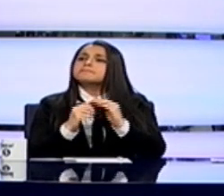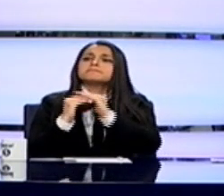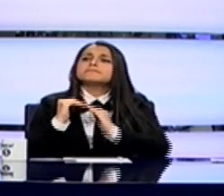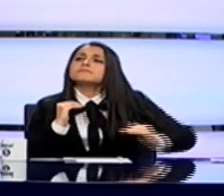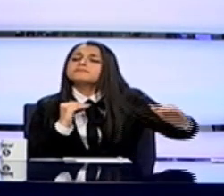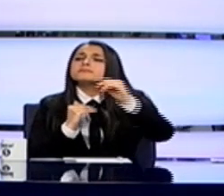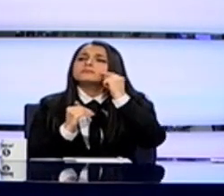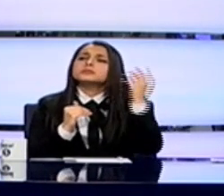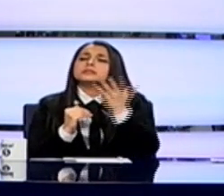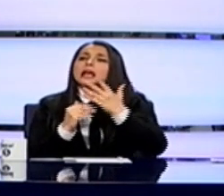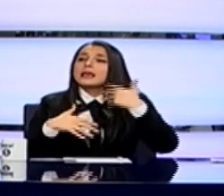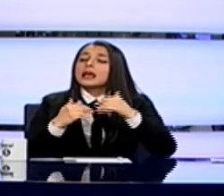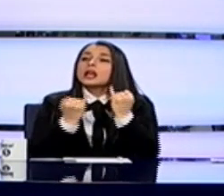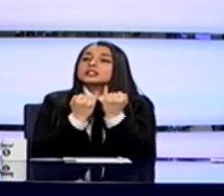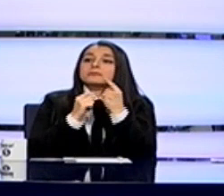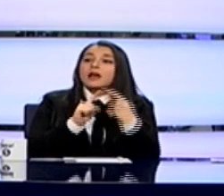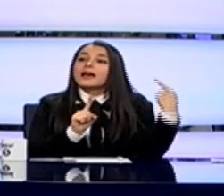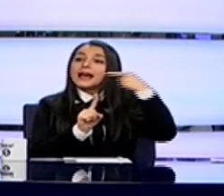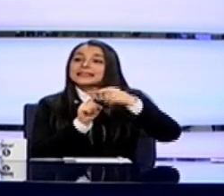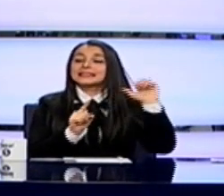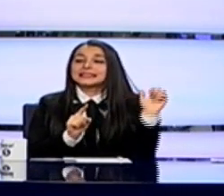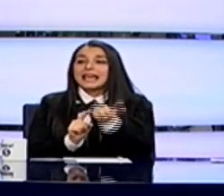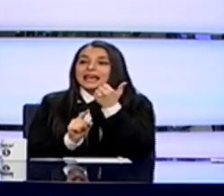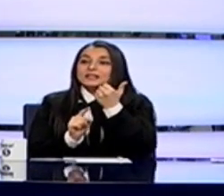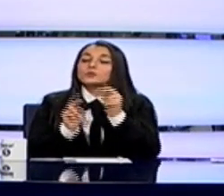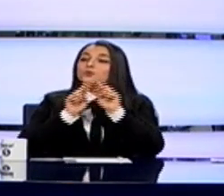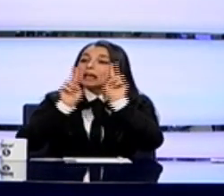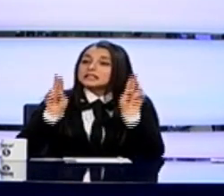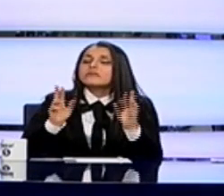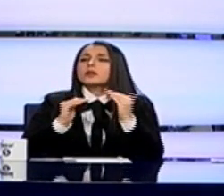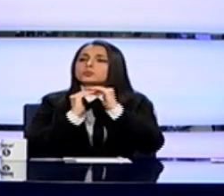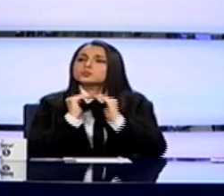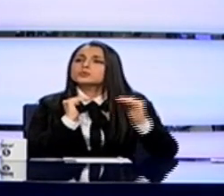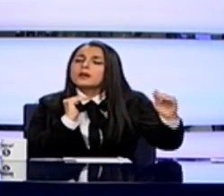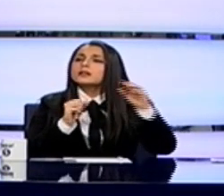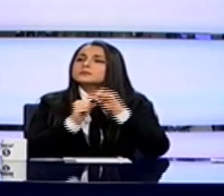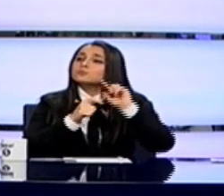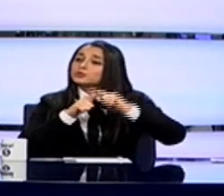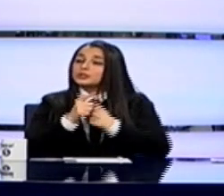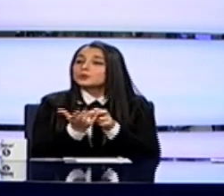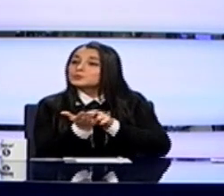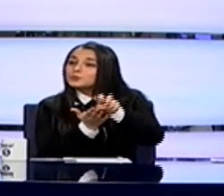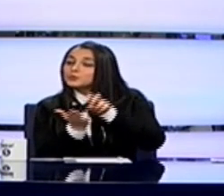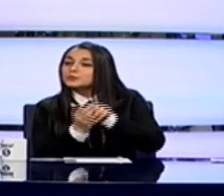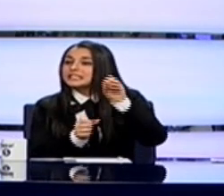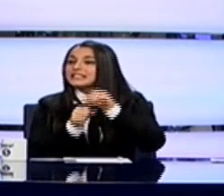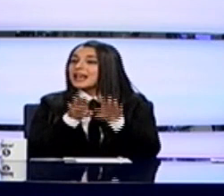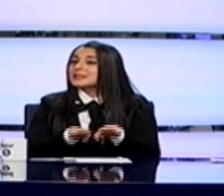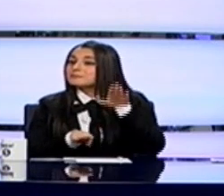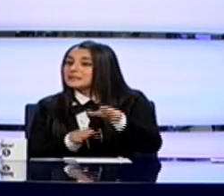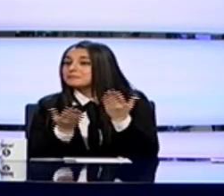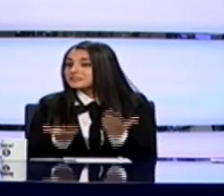engelli kardeşine katma değer oluşturacak uluslararası ve ulusal projelerin yürütücülüğü için adımlar